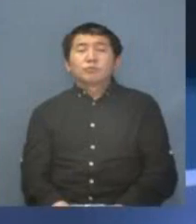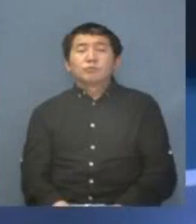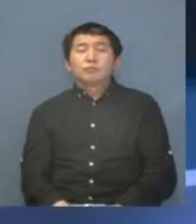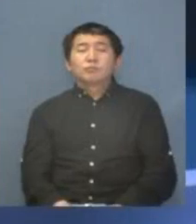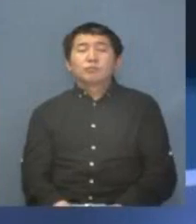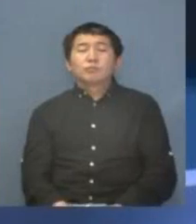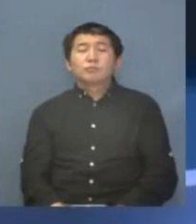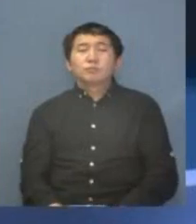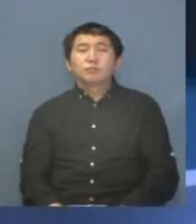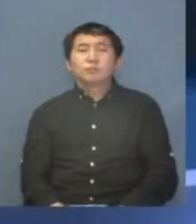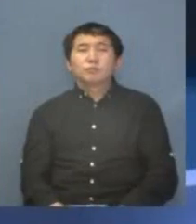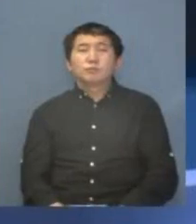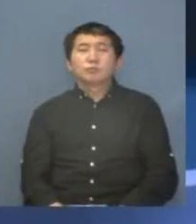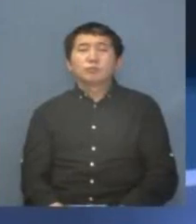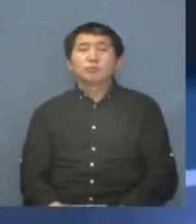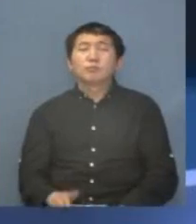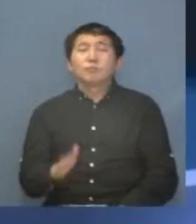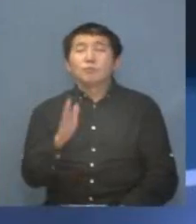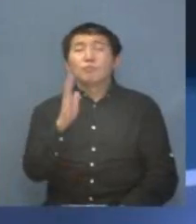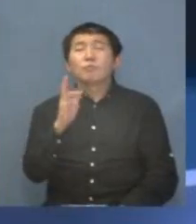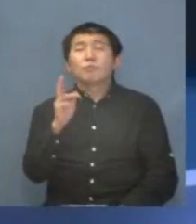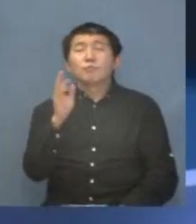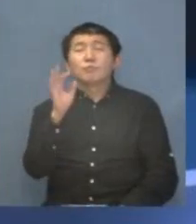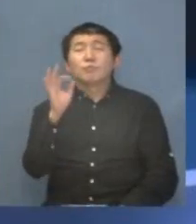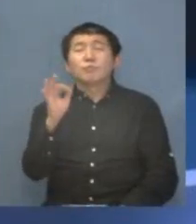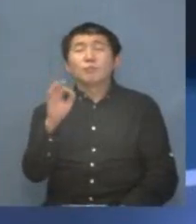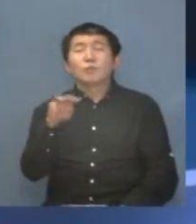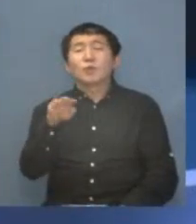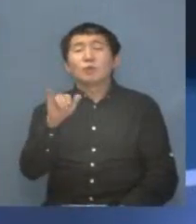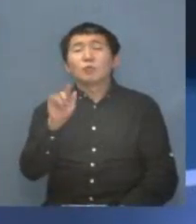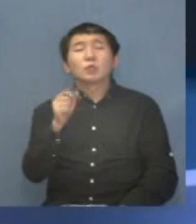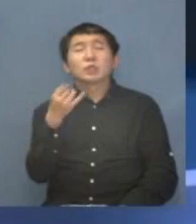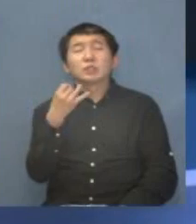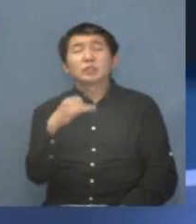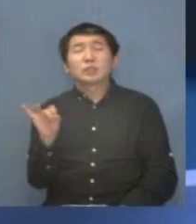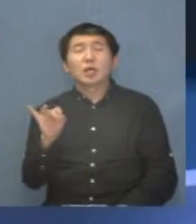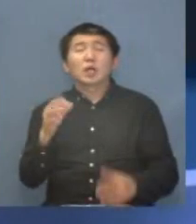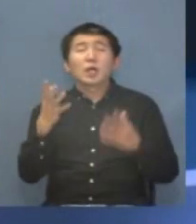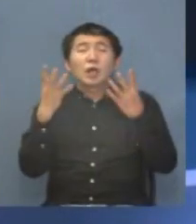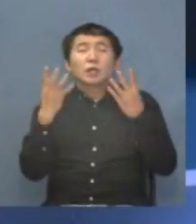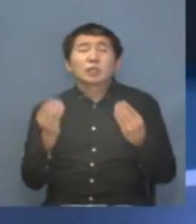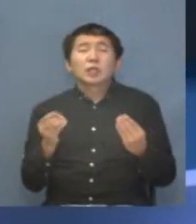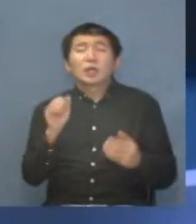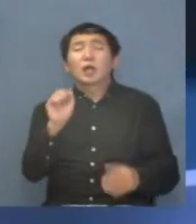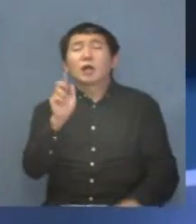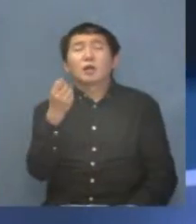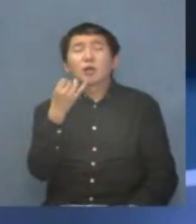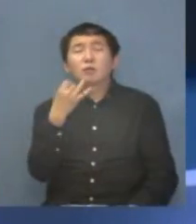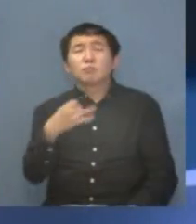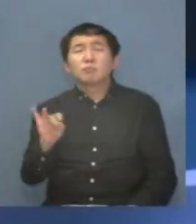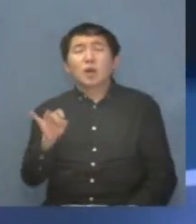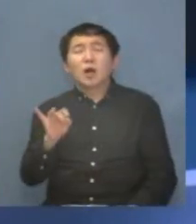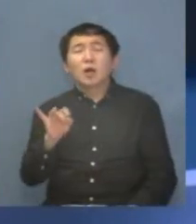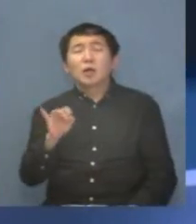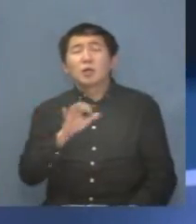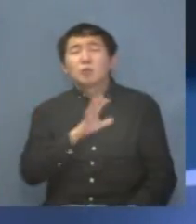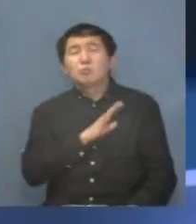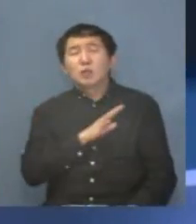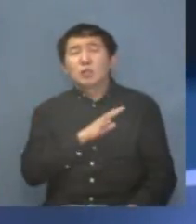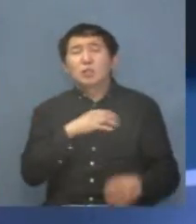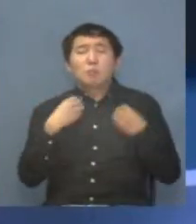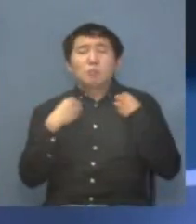Сол жағалаудағы Шығыс Қазақстан облыстық музей қорығында Абай күніне арналған мерекелік шара өтті. Абай